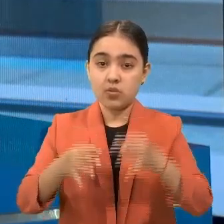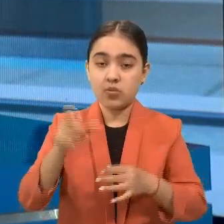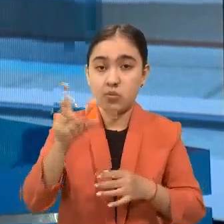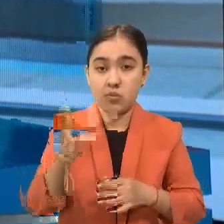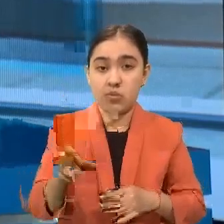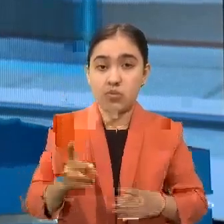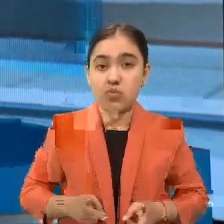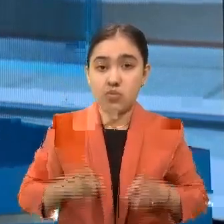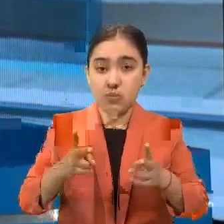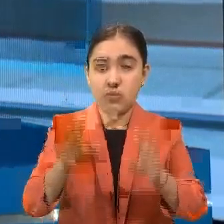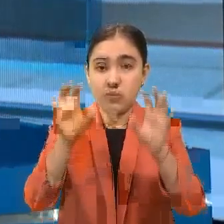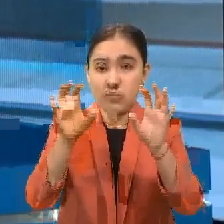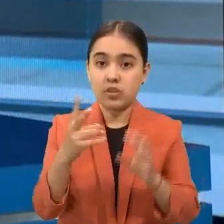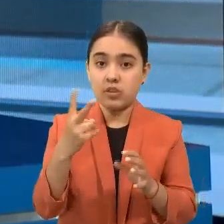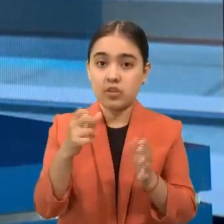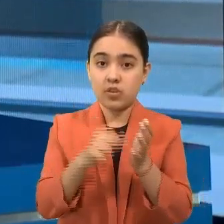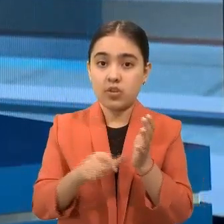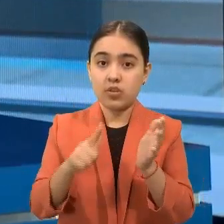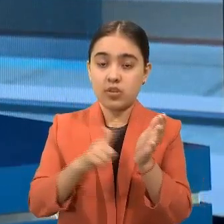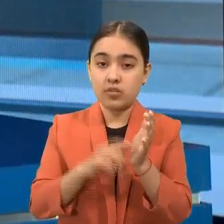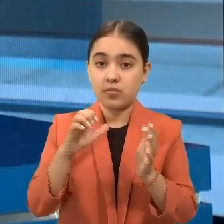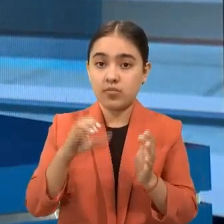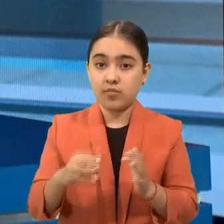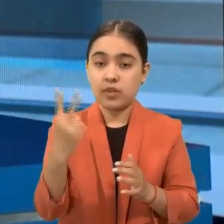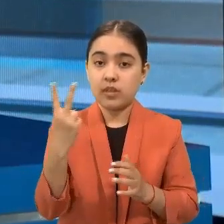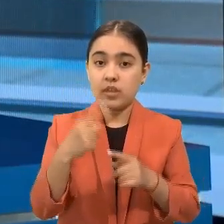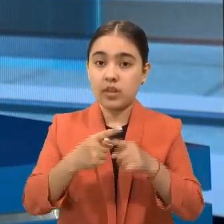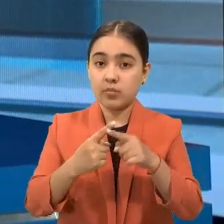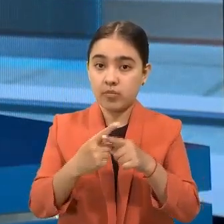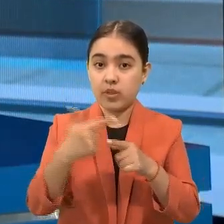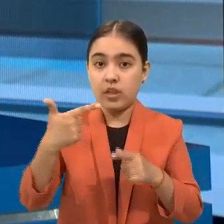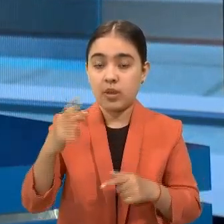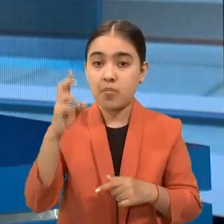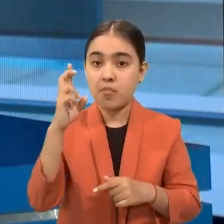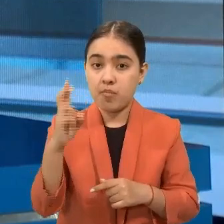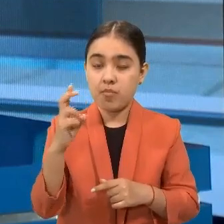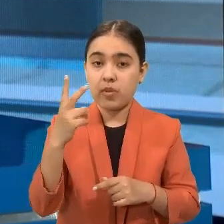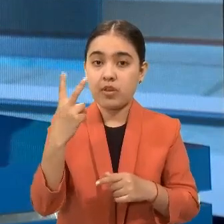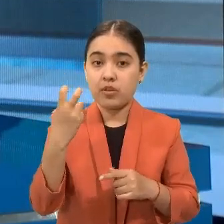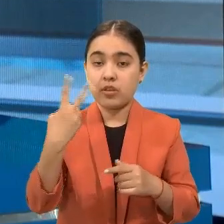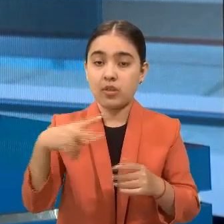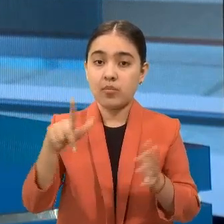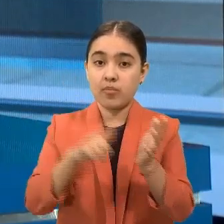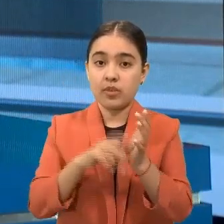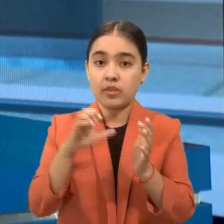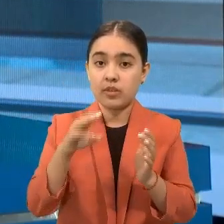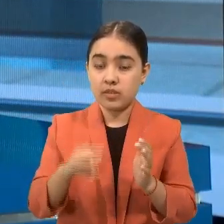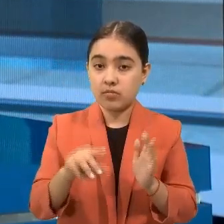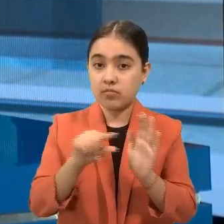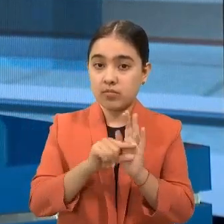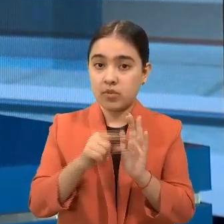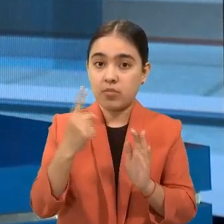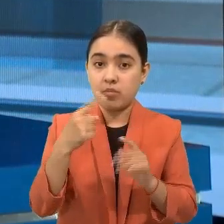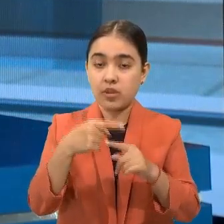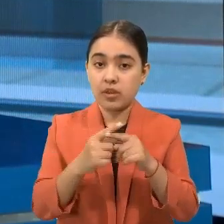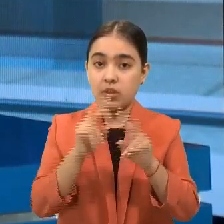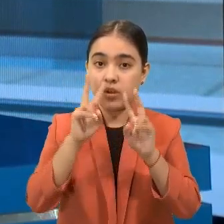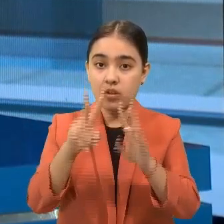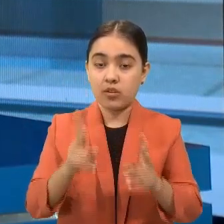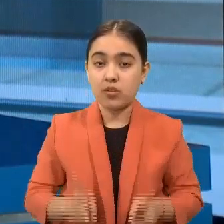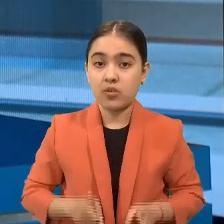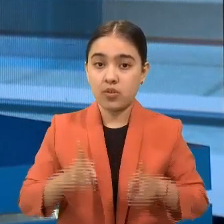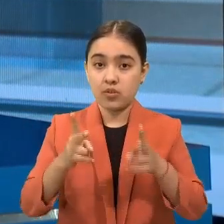Sudlanuvchi Jinoyat kodeksining 267-moddasi 2-qismi G bandi va 227-moddaning birinchi qismida